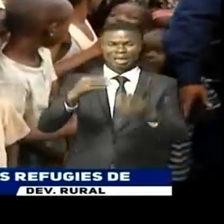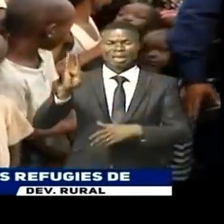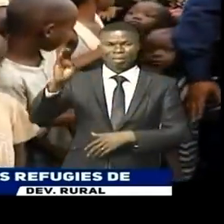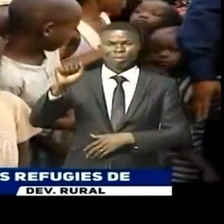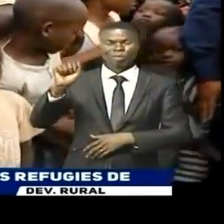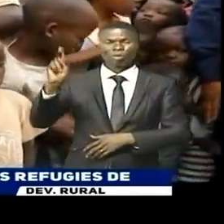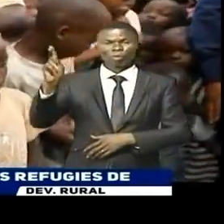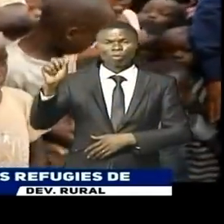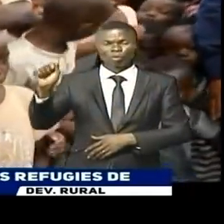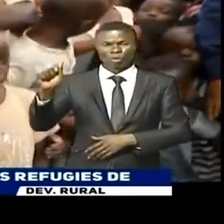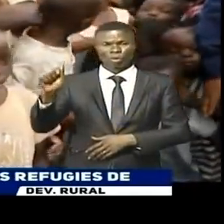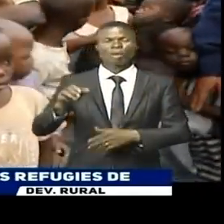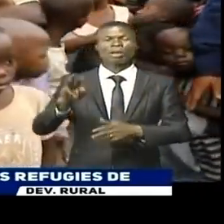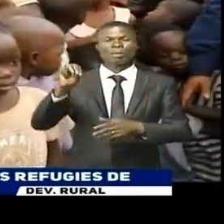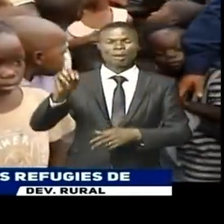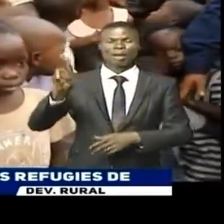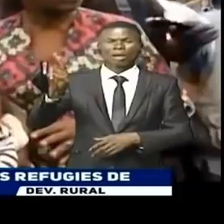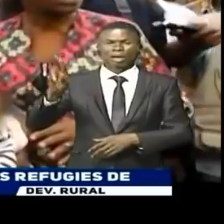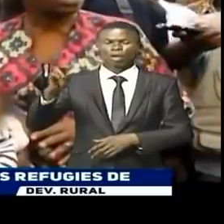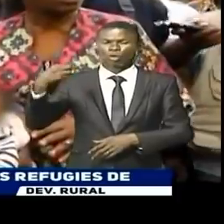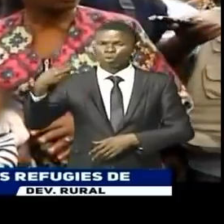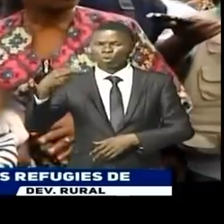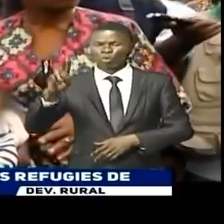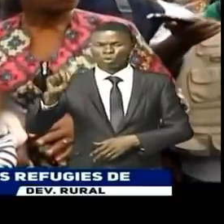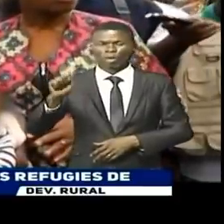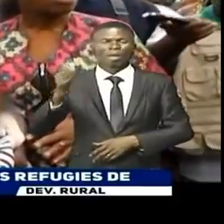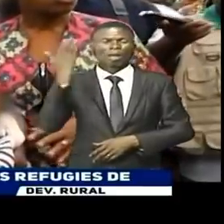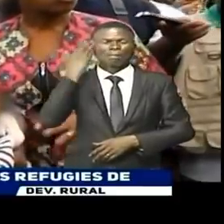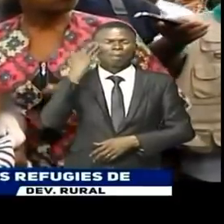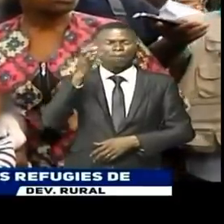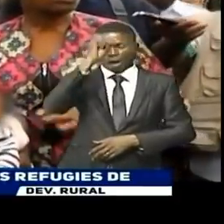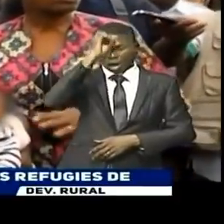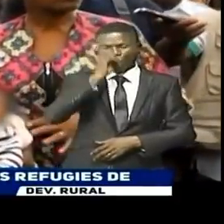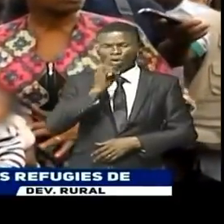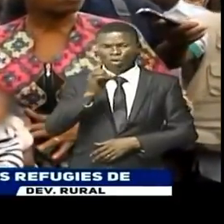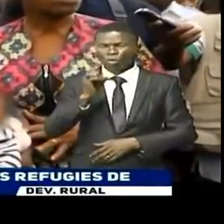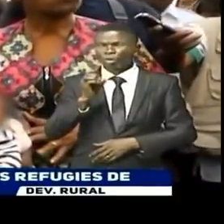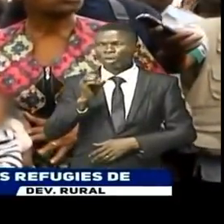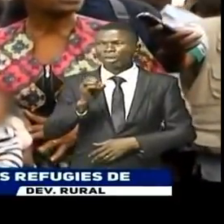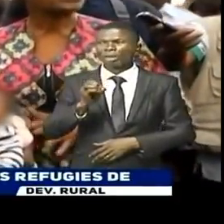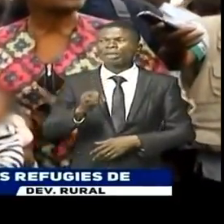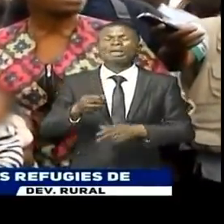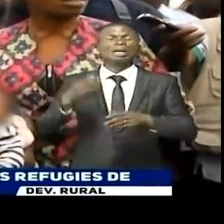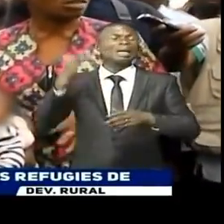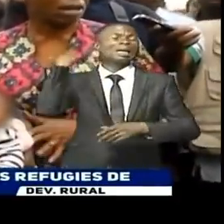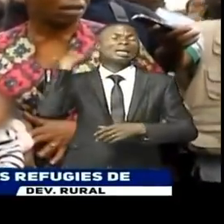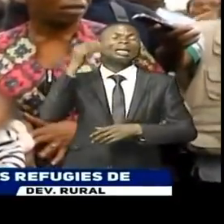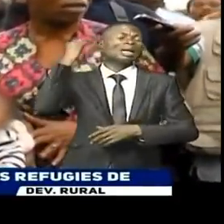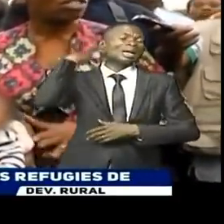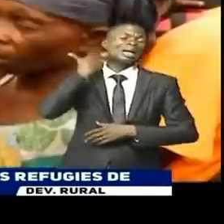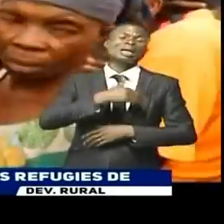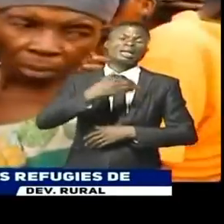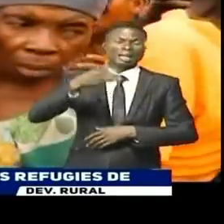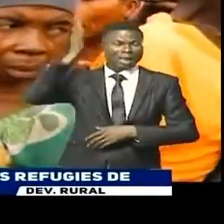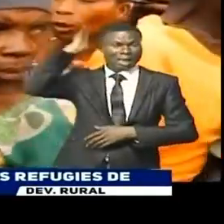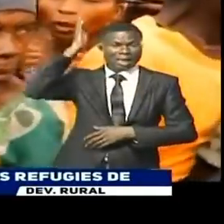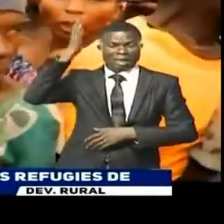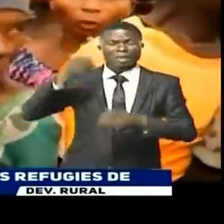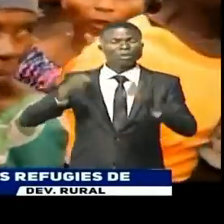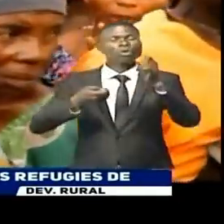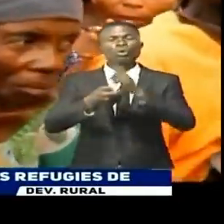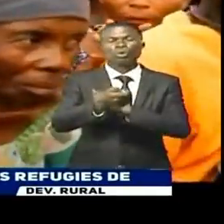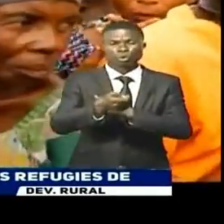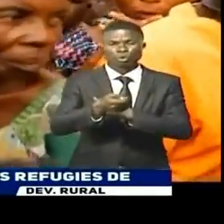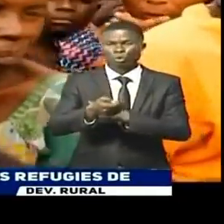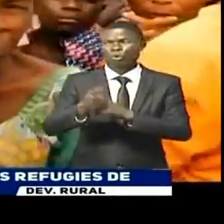et de mangou qui les parents de sept orphelins ont été fauchés par des rebelles qui heureusement nous laisser la vie sauve